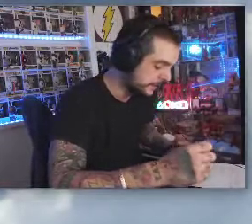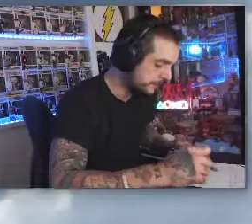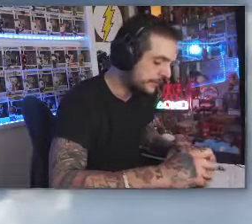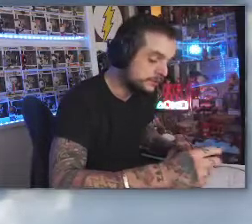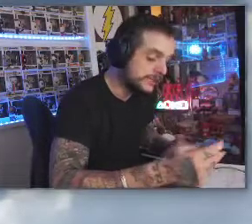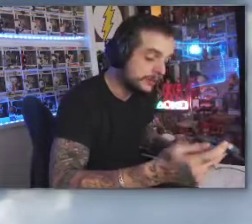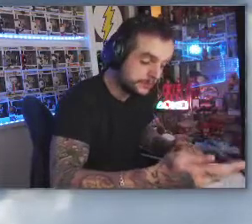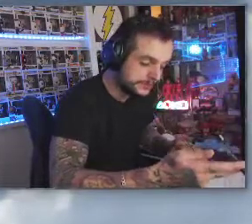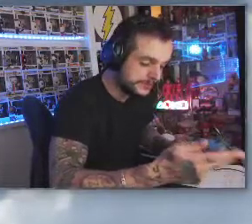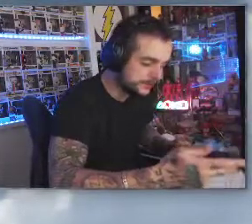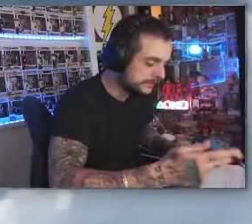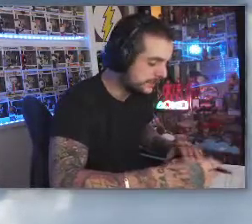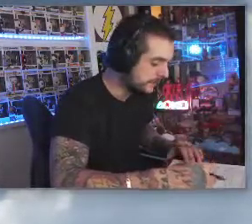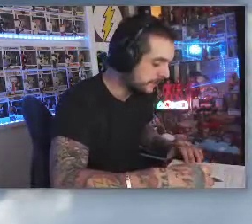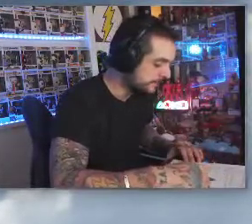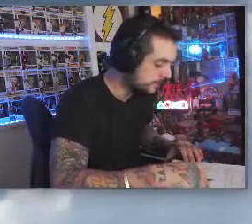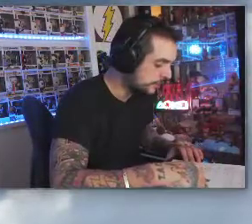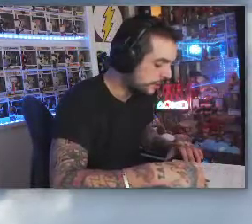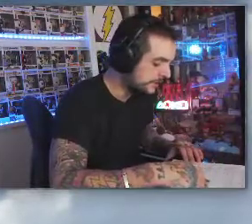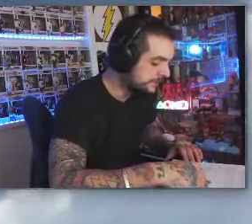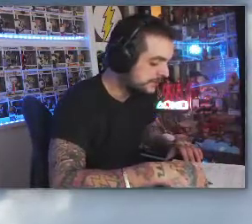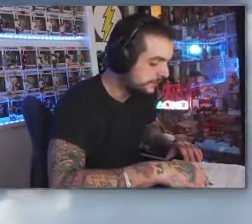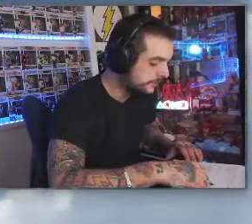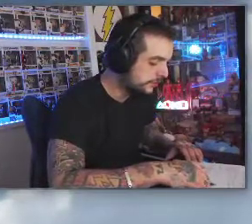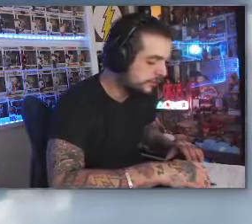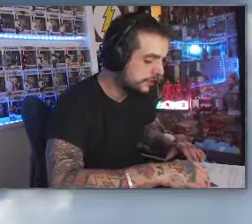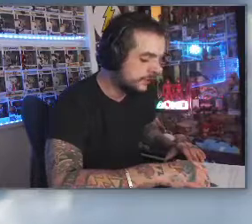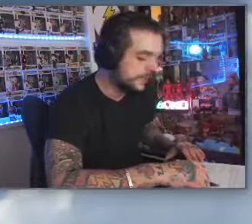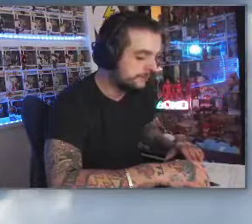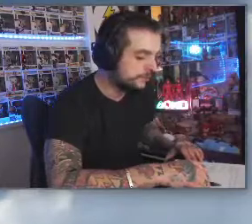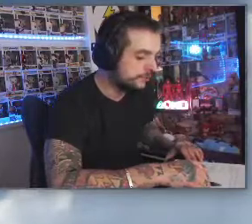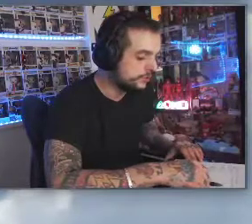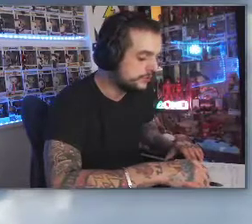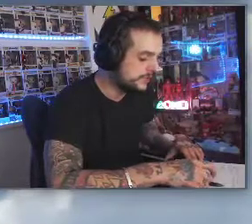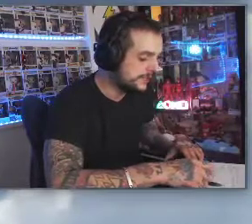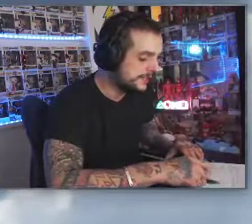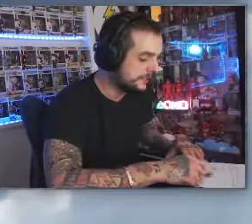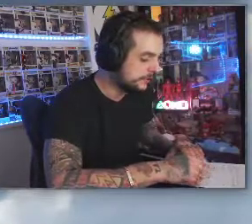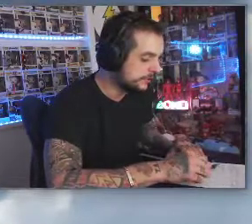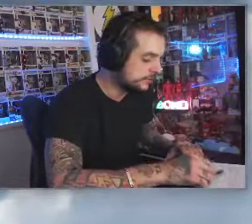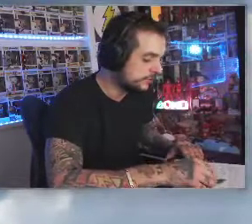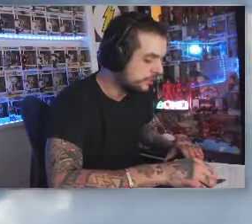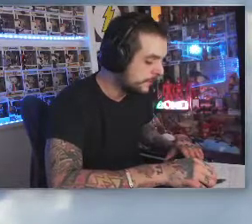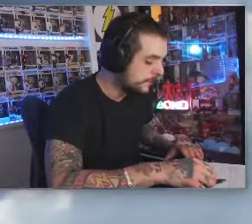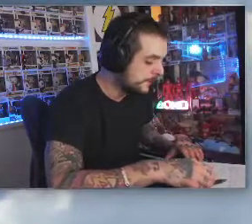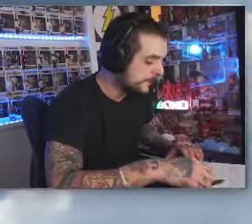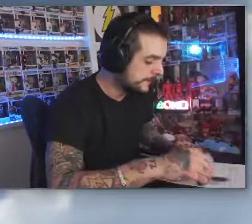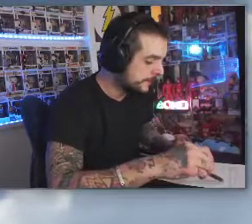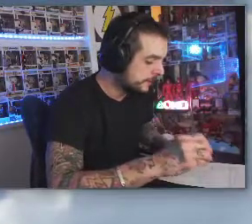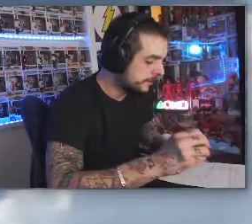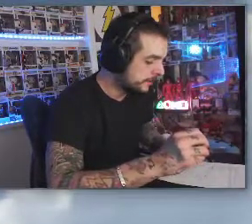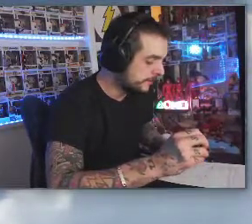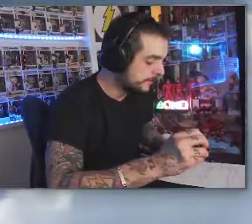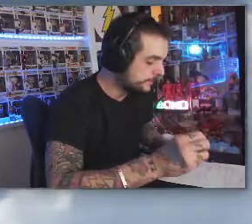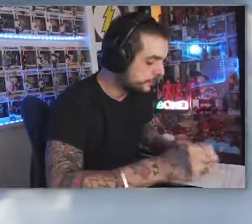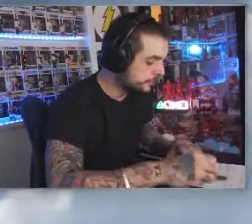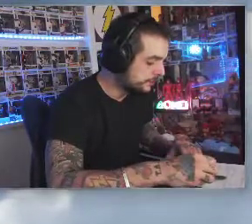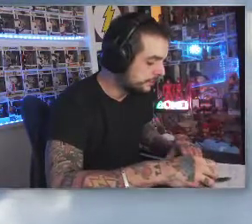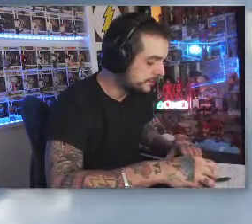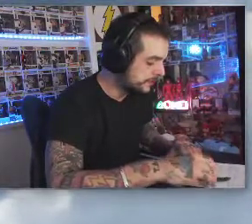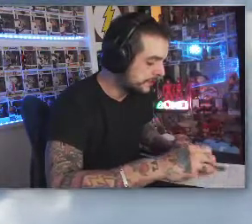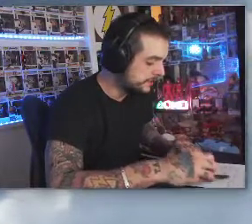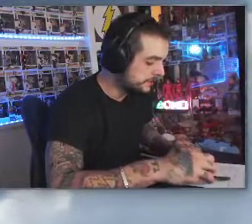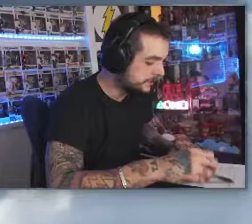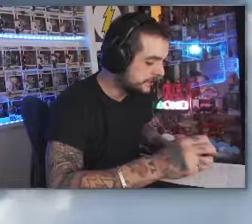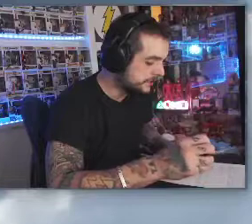en fait. En fait, tout est de la grosse merde, ça, on le sait, mais voilà. Donc alors, les petits-enfants un peu rondouillets, ils l'ont dans le cul. Ceux qui